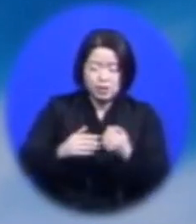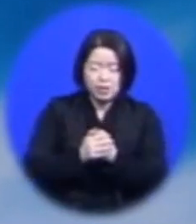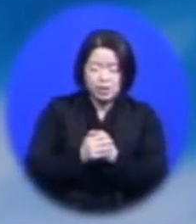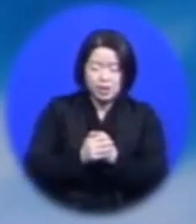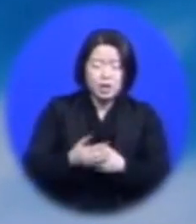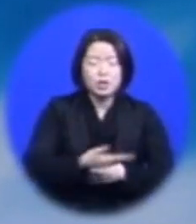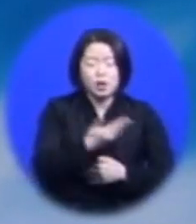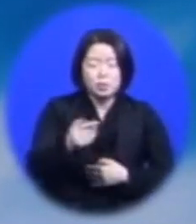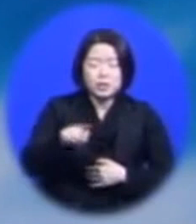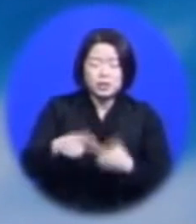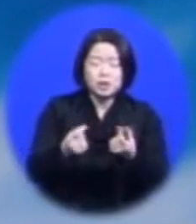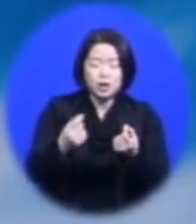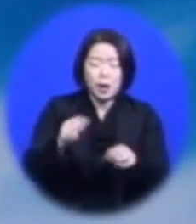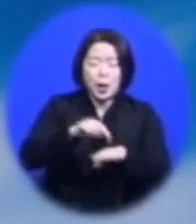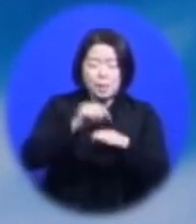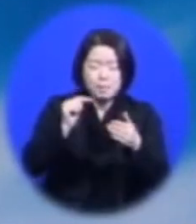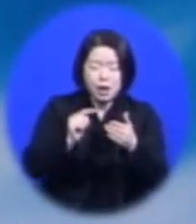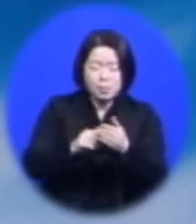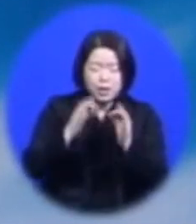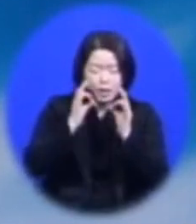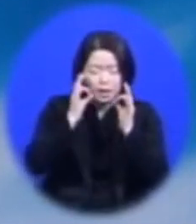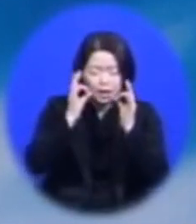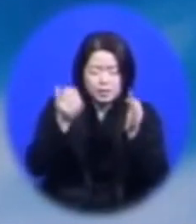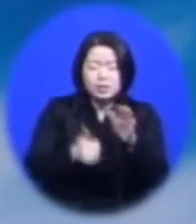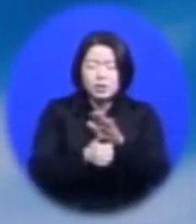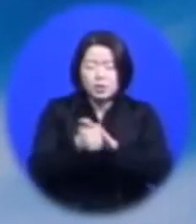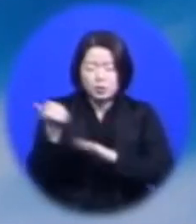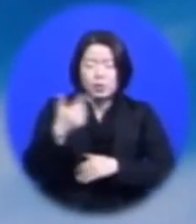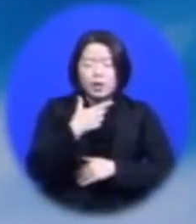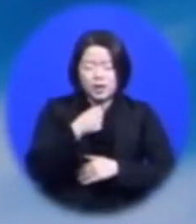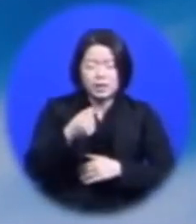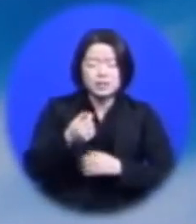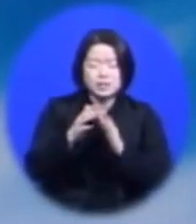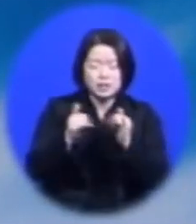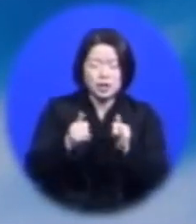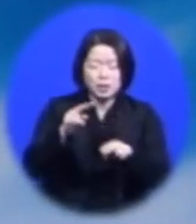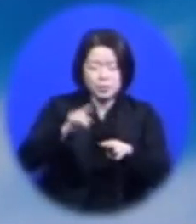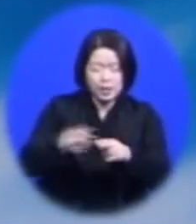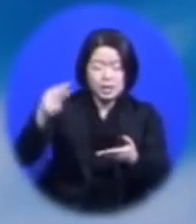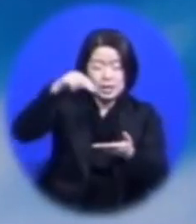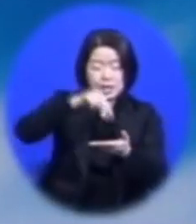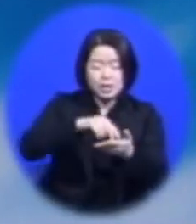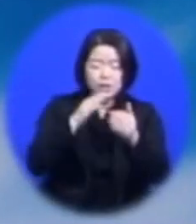여러분이 정말 그렇게 마음에 간절히 소원하는 분은 자리에 일어나시기를